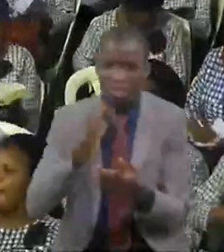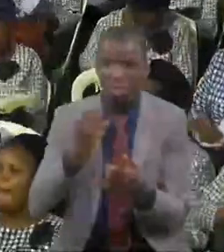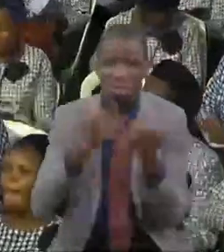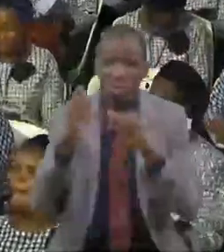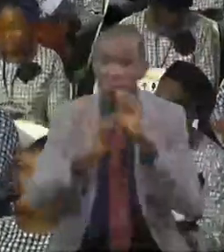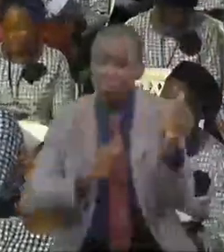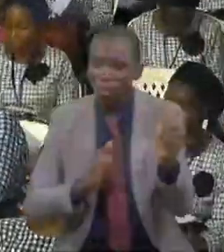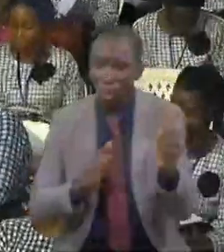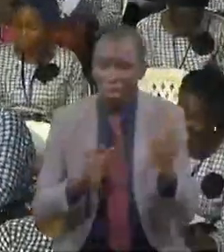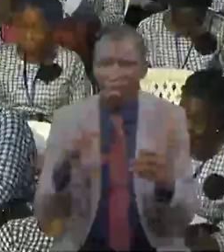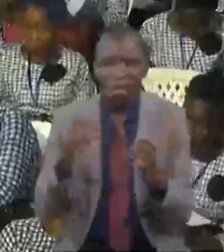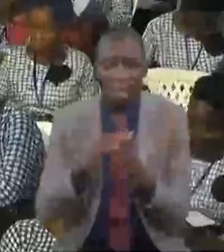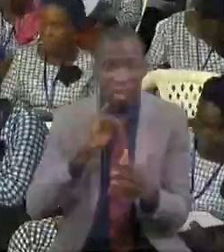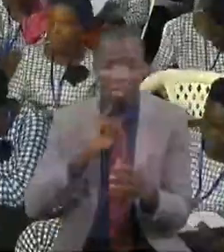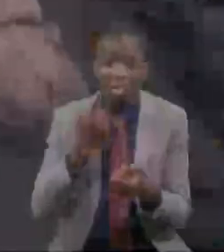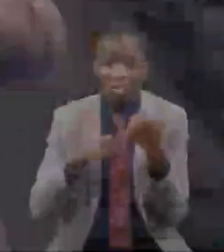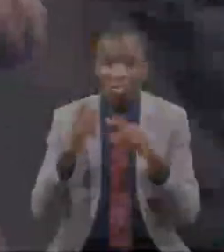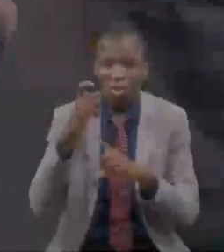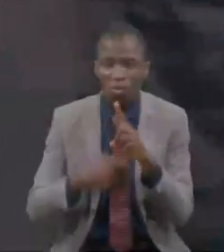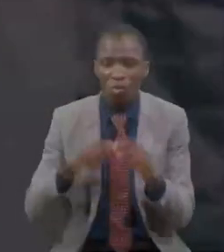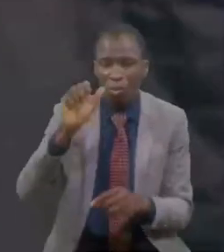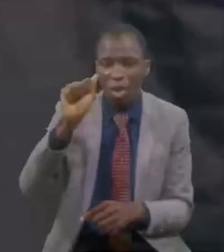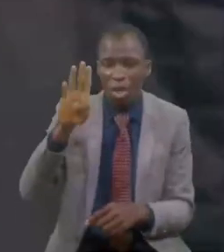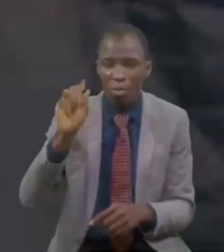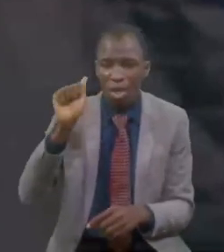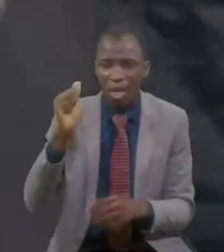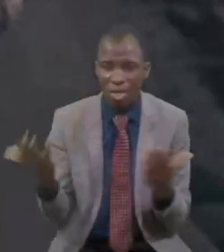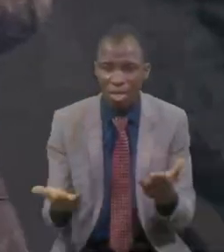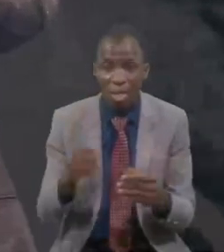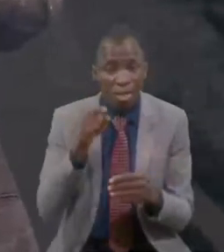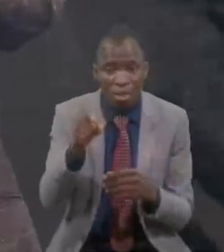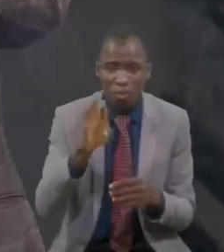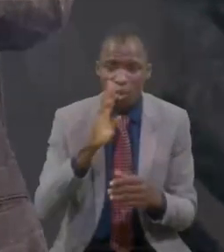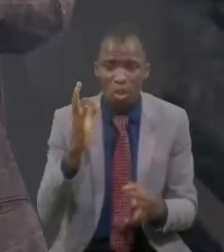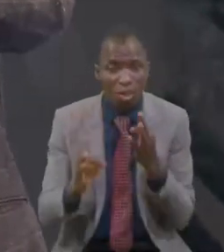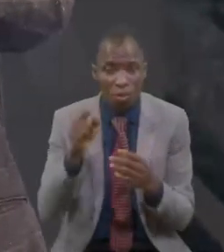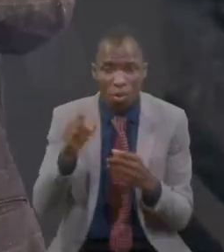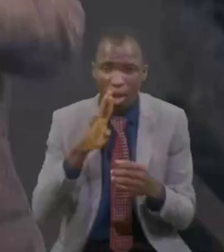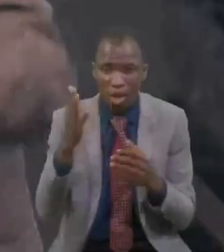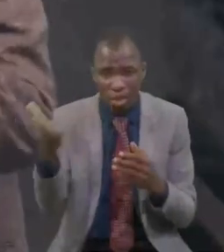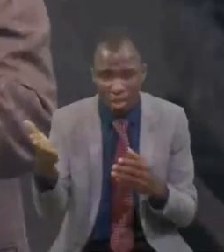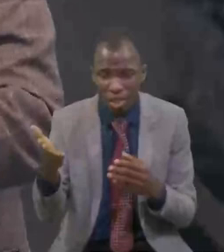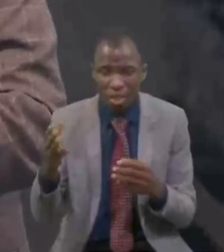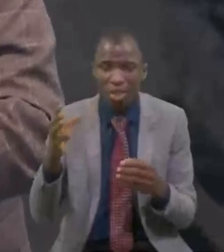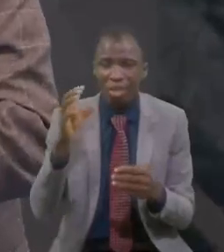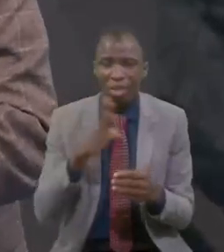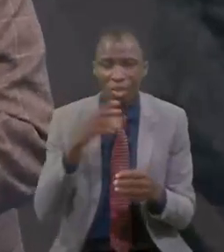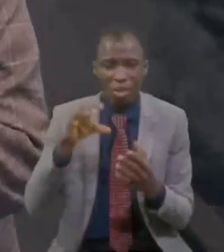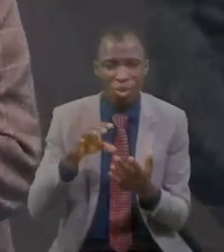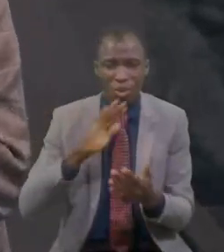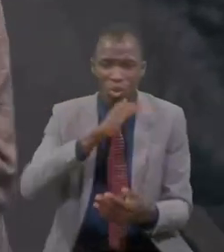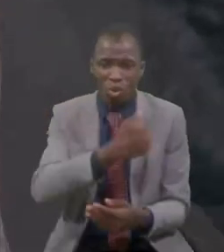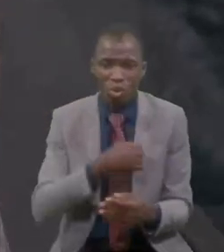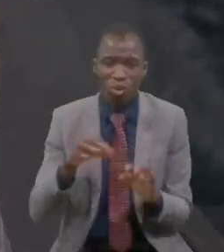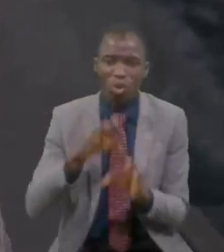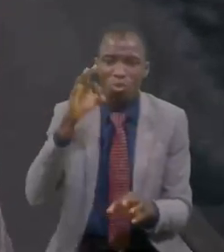s'affaiblit si cela vient d'Abbas ici si vous êtes là si vous êtes là corps âme